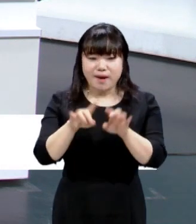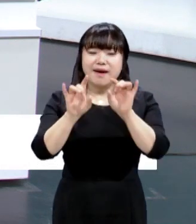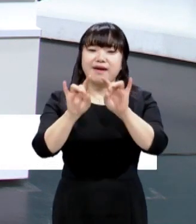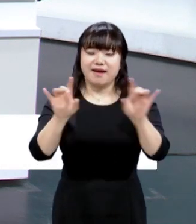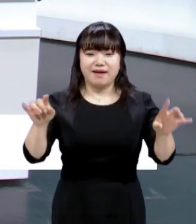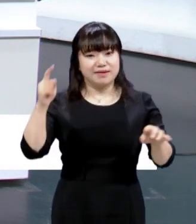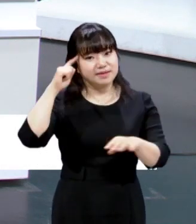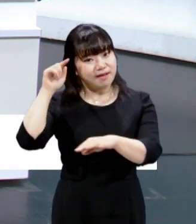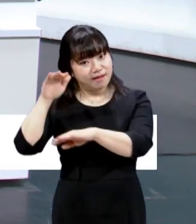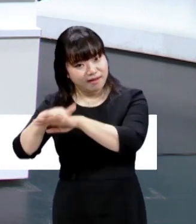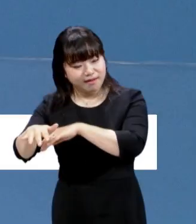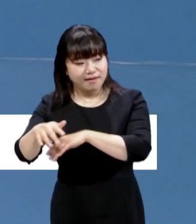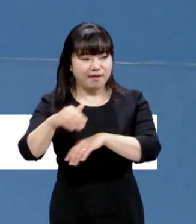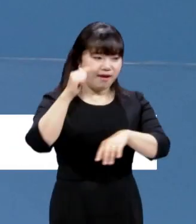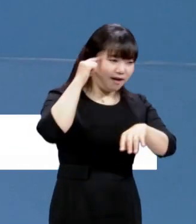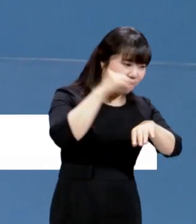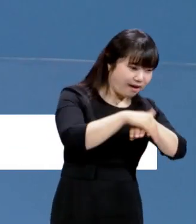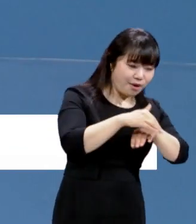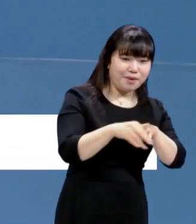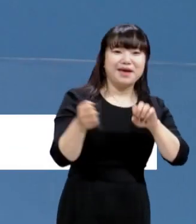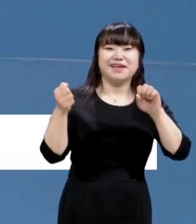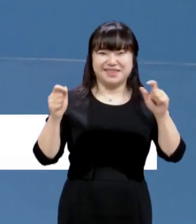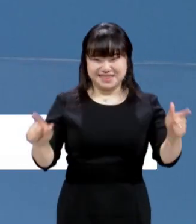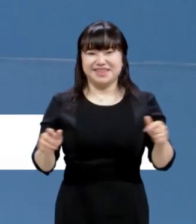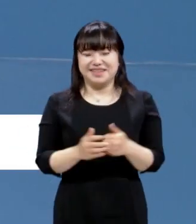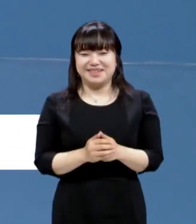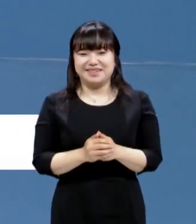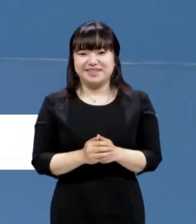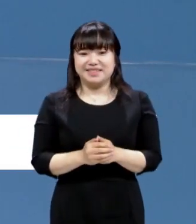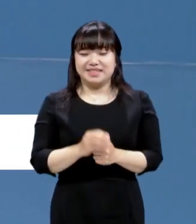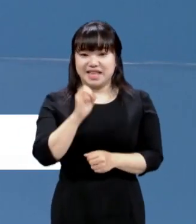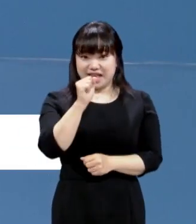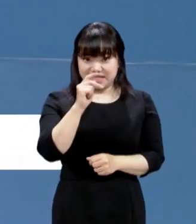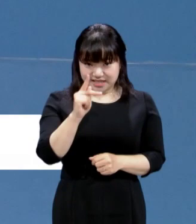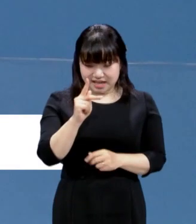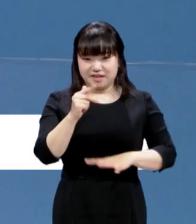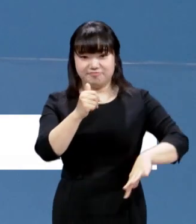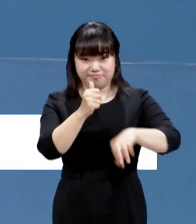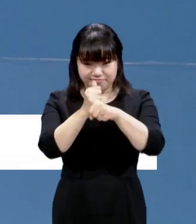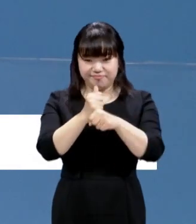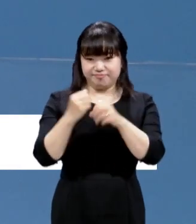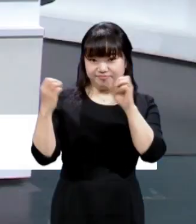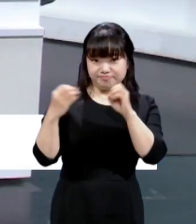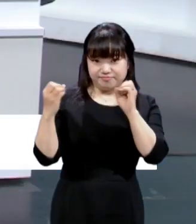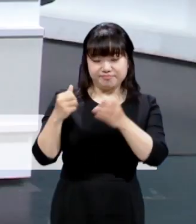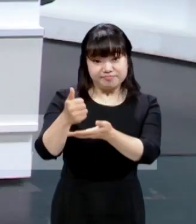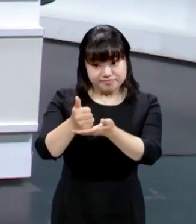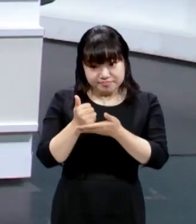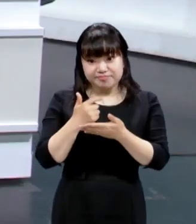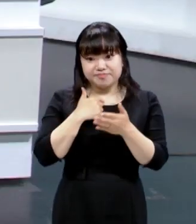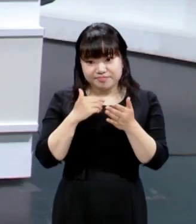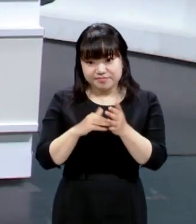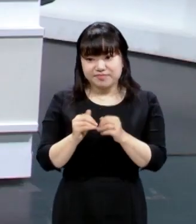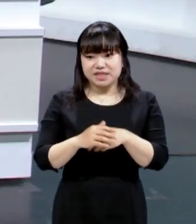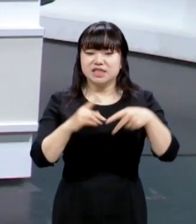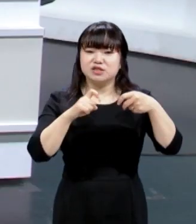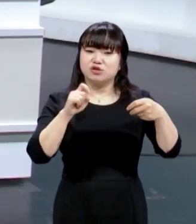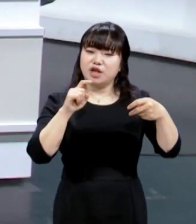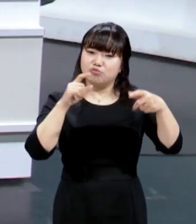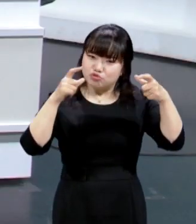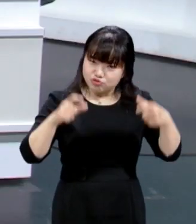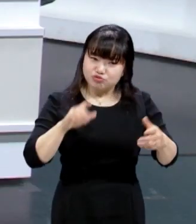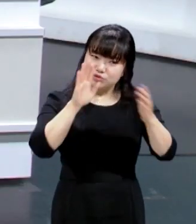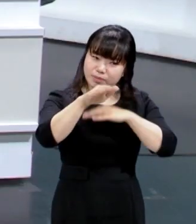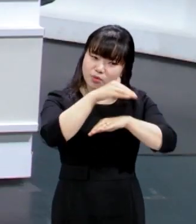서대문구 를 구상하고 있습니다 두 후보는 sk 브로드밴드 가죽 원한 대담 에 출연해 서대문구에 대한 미래상을